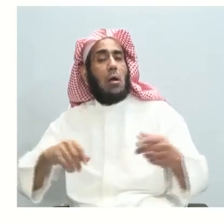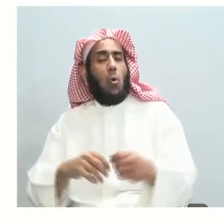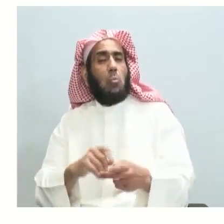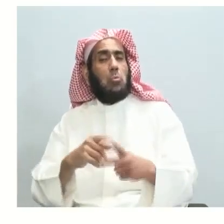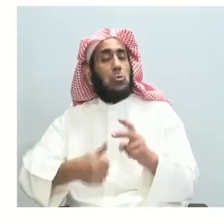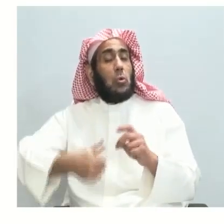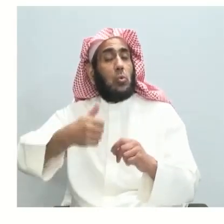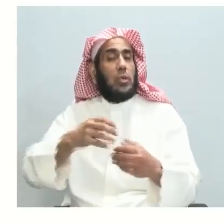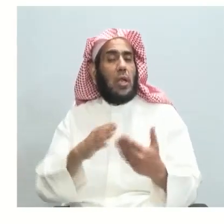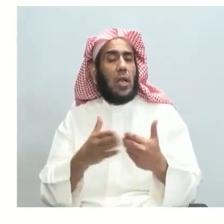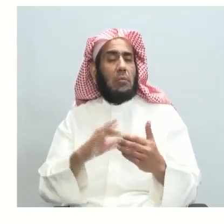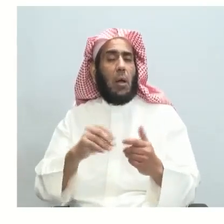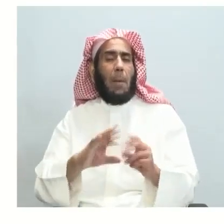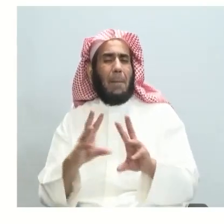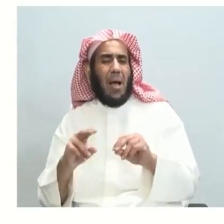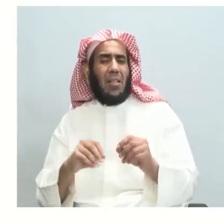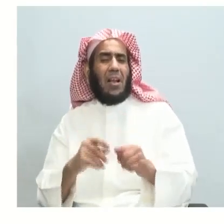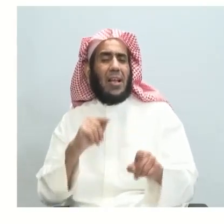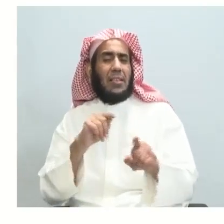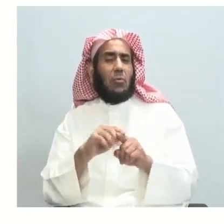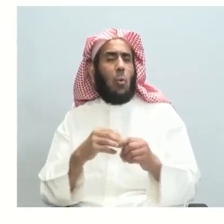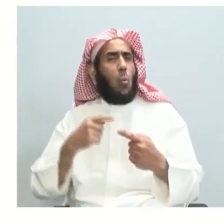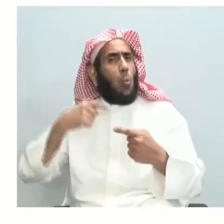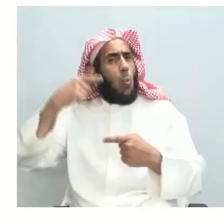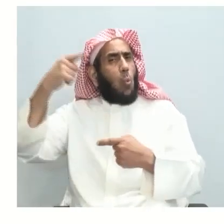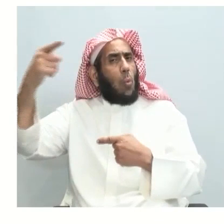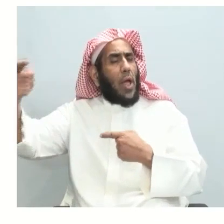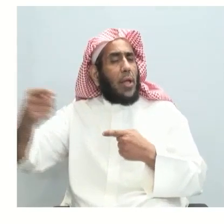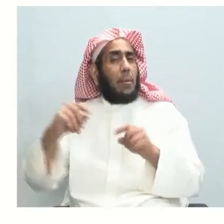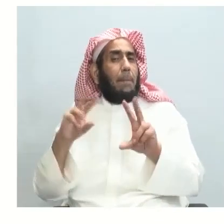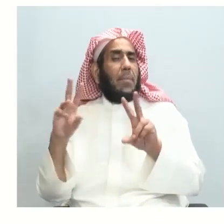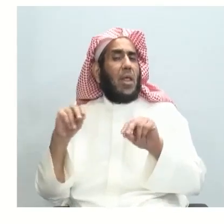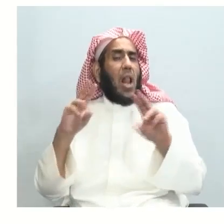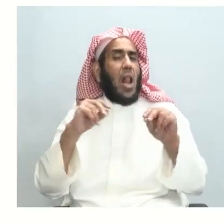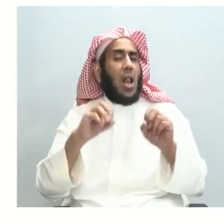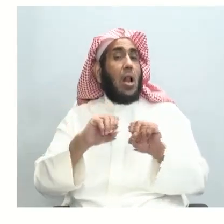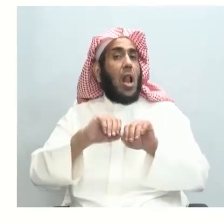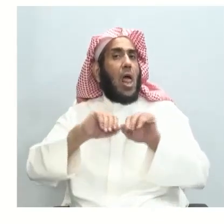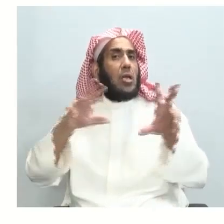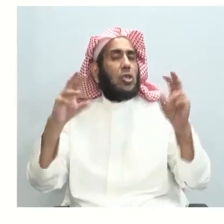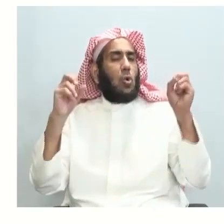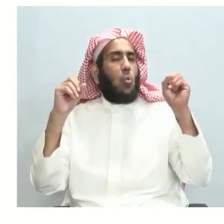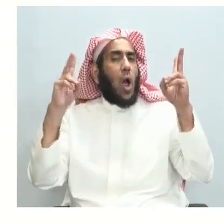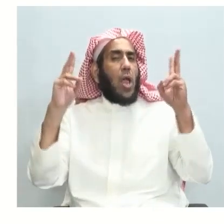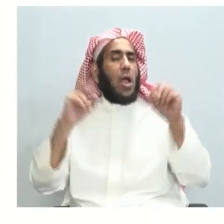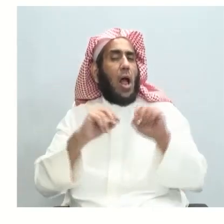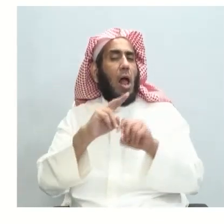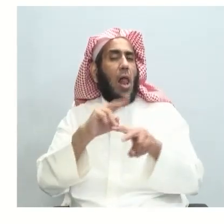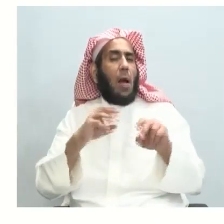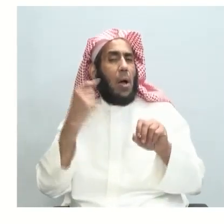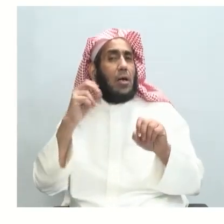جوده الخدمه بعض الاهداف قد يكون بعيد المدى مثل نشر الوعي بشان العلامه